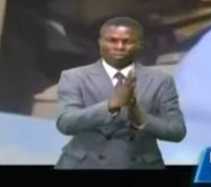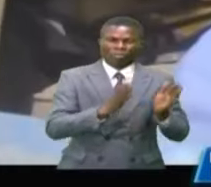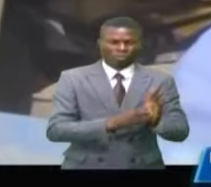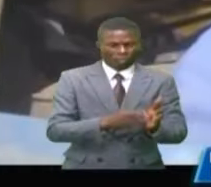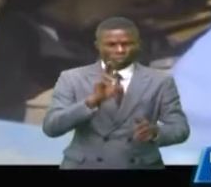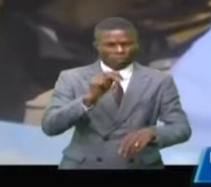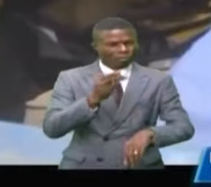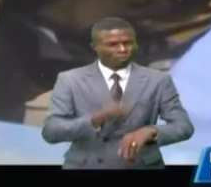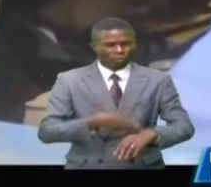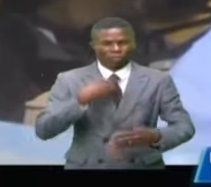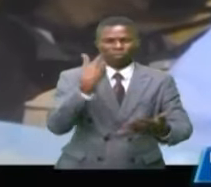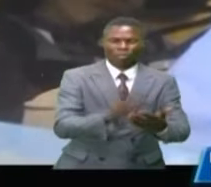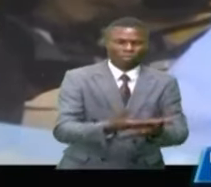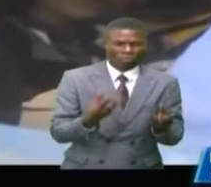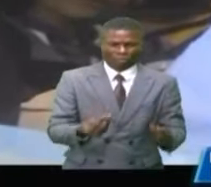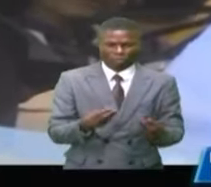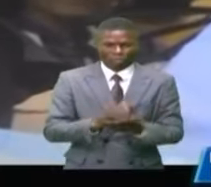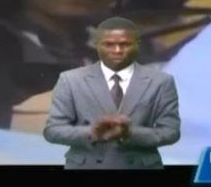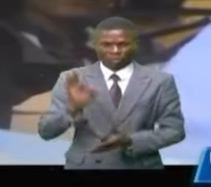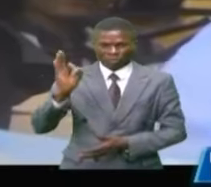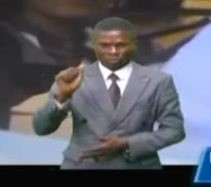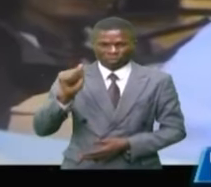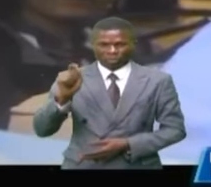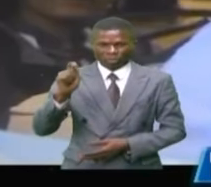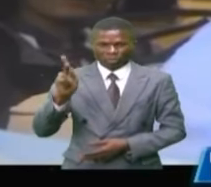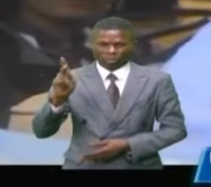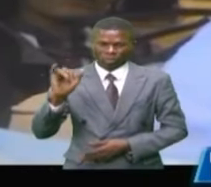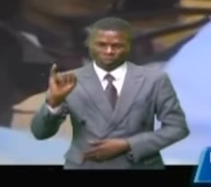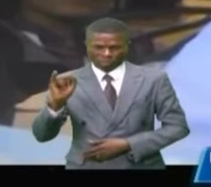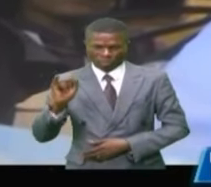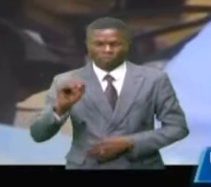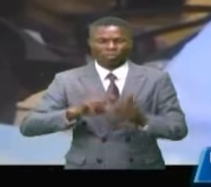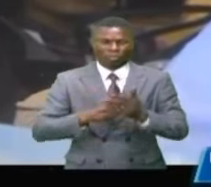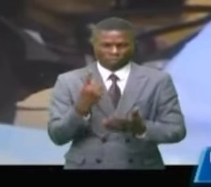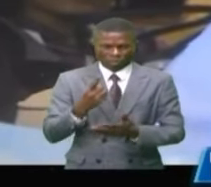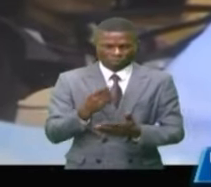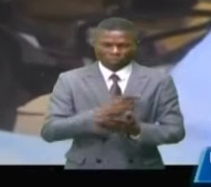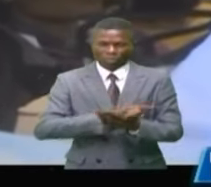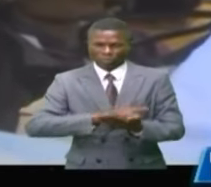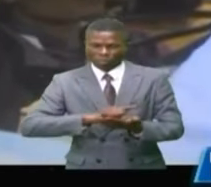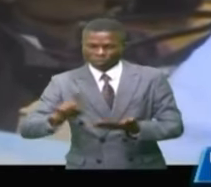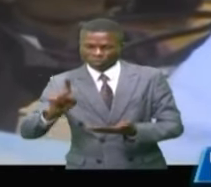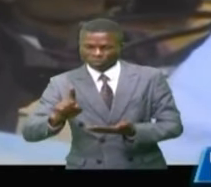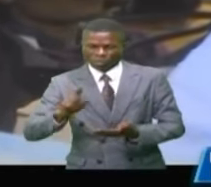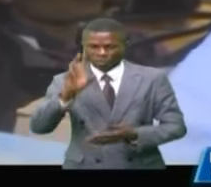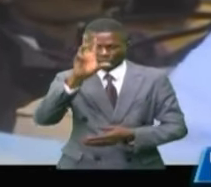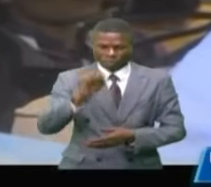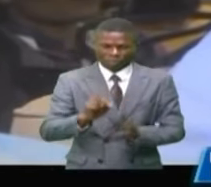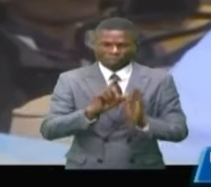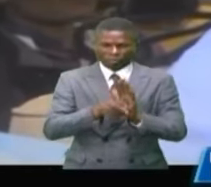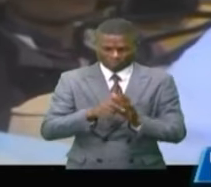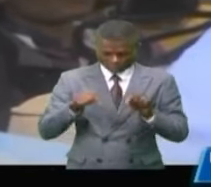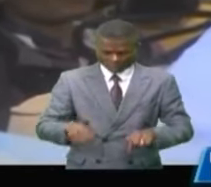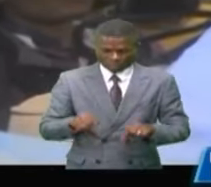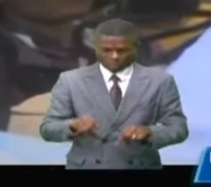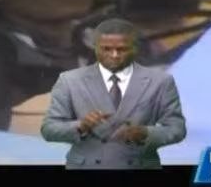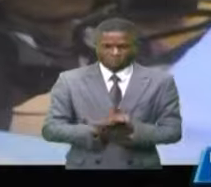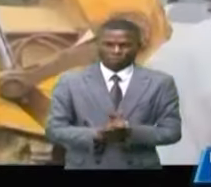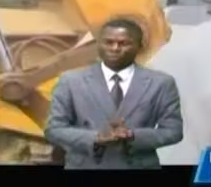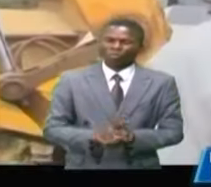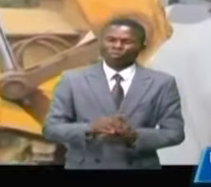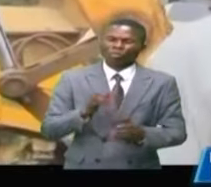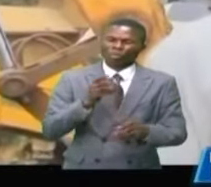20h. Quitter Fataki pour Bounia, avant cela nous prenait 1h30. Mais aujourd'hui, cela nous prend moins de